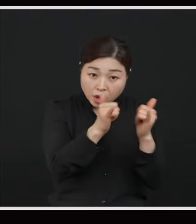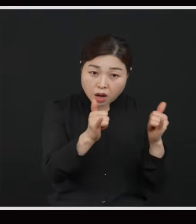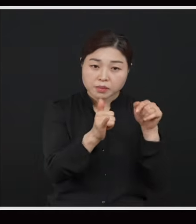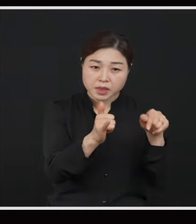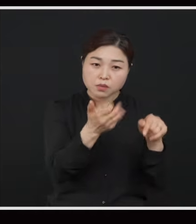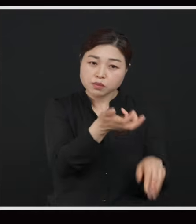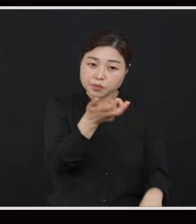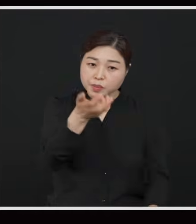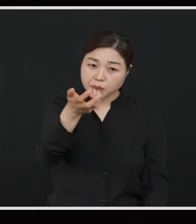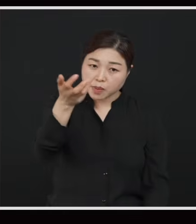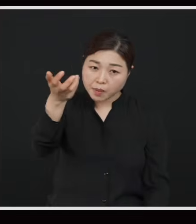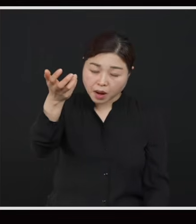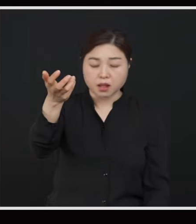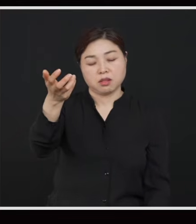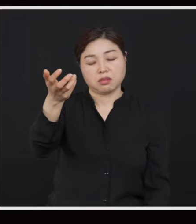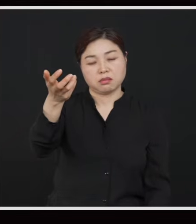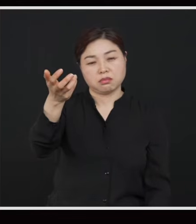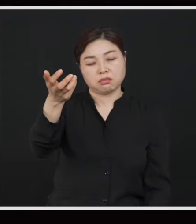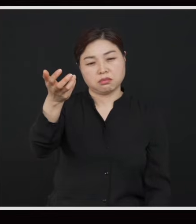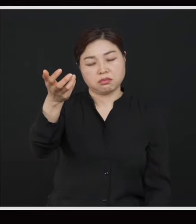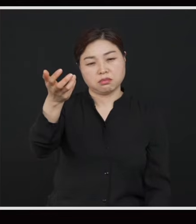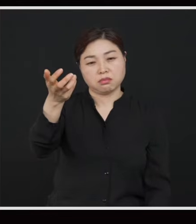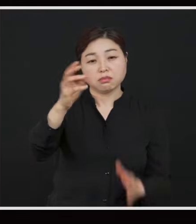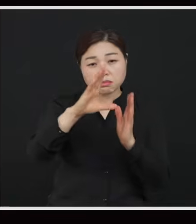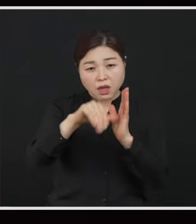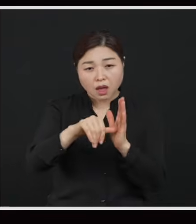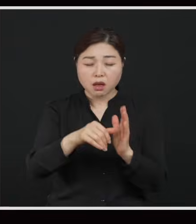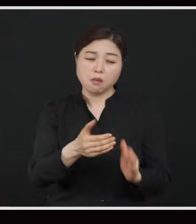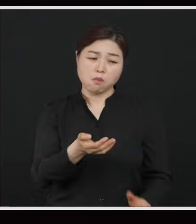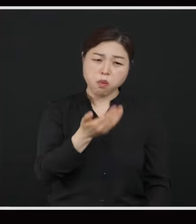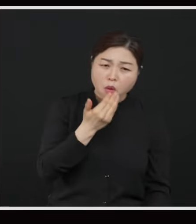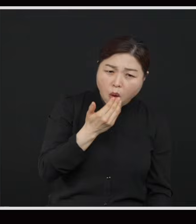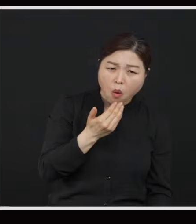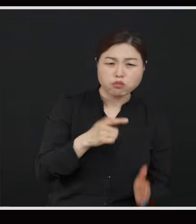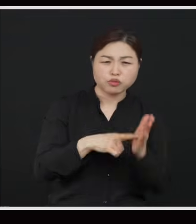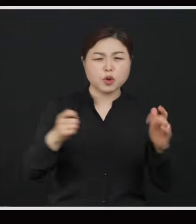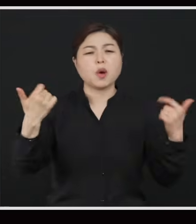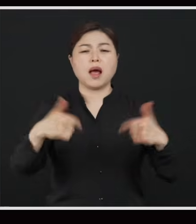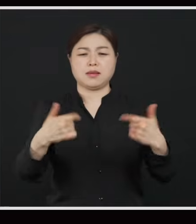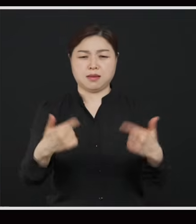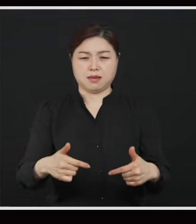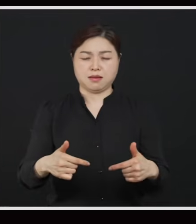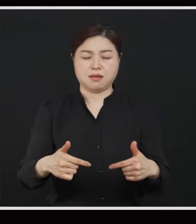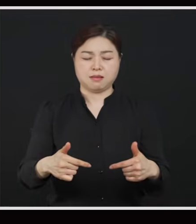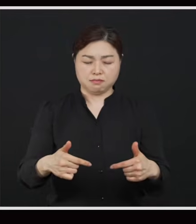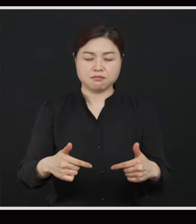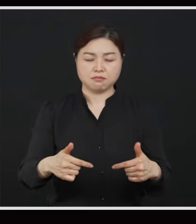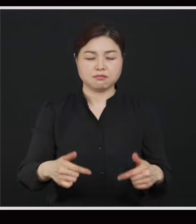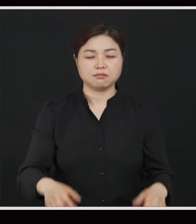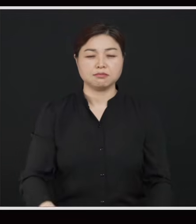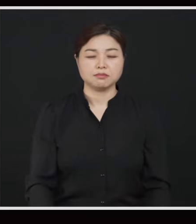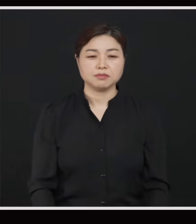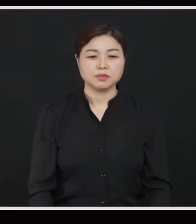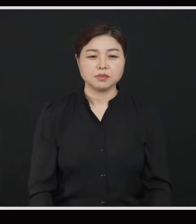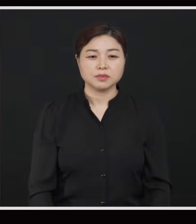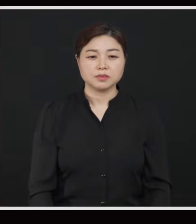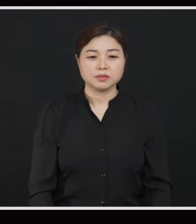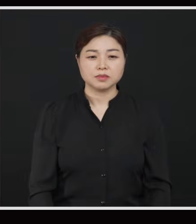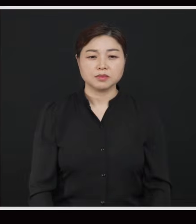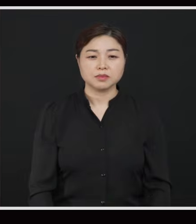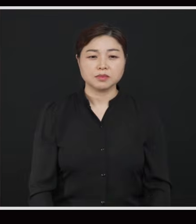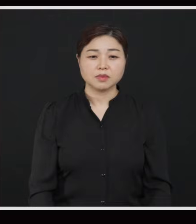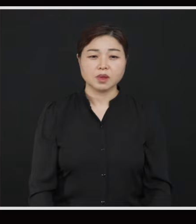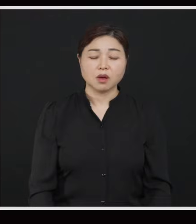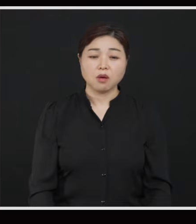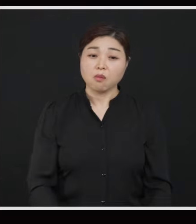진화하는 와중에 대부분을 저희는 먹을 게 부족한 상태에서 진화를 해왔어요.